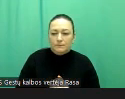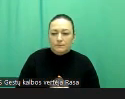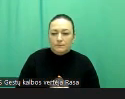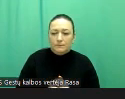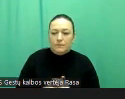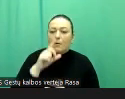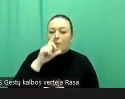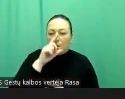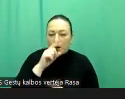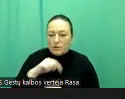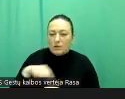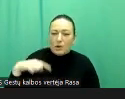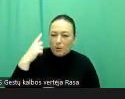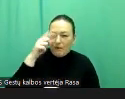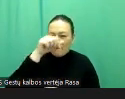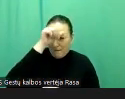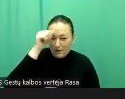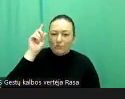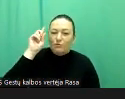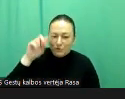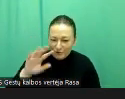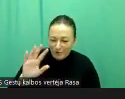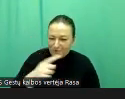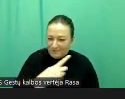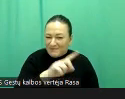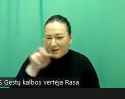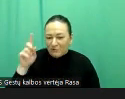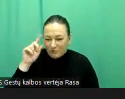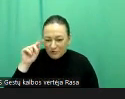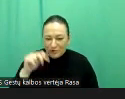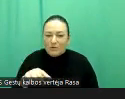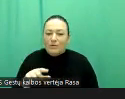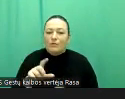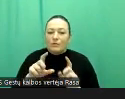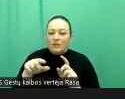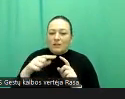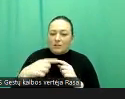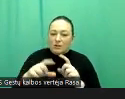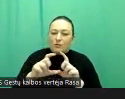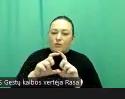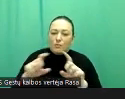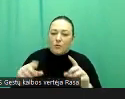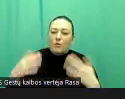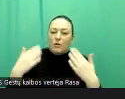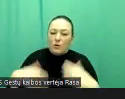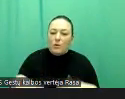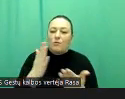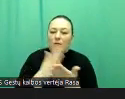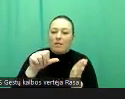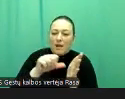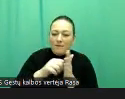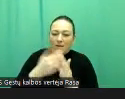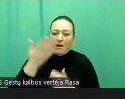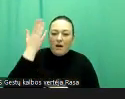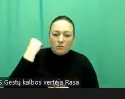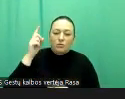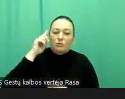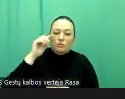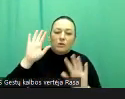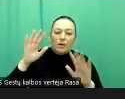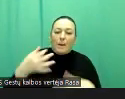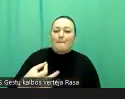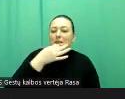atpažįstu kai kurių kolegų vardus ir aš manau, kad kai kurie žmonės jau yra tame dalyvavę, anksčiau ir žino, kaip mums